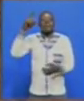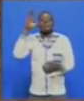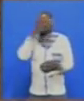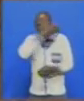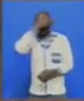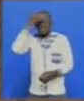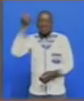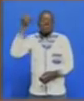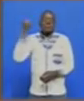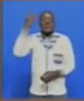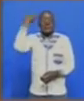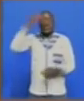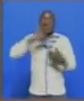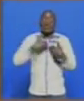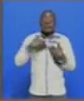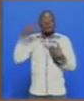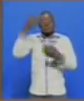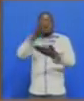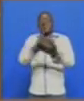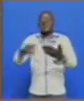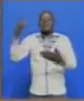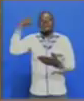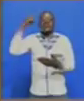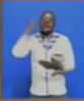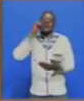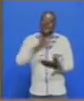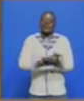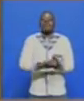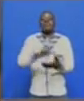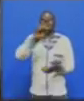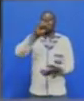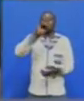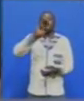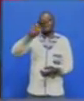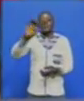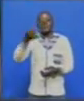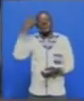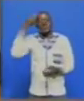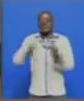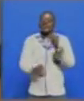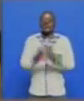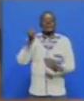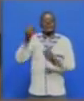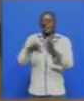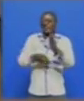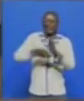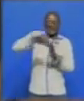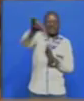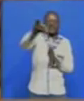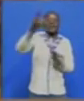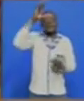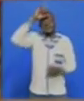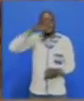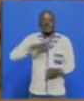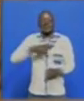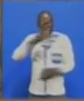jeunes chargés. Parmi les dames, Winenziaou Somé du Yoba a été la plus adroite. Chez les hommes, Alexandre Kambou